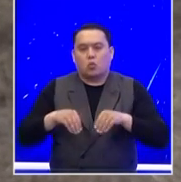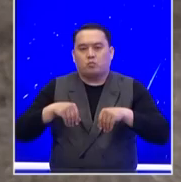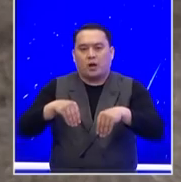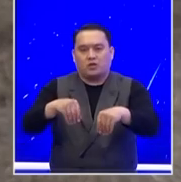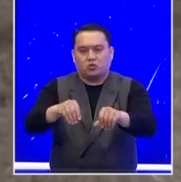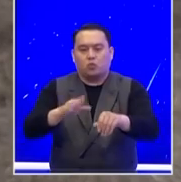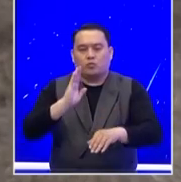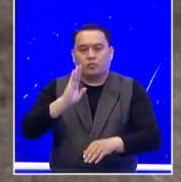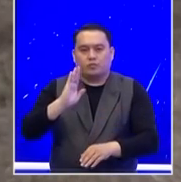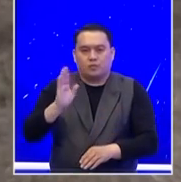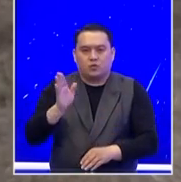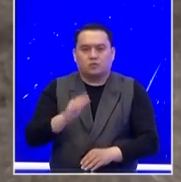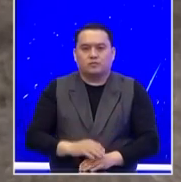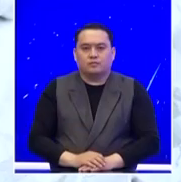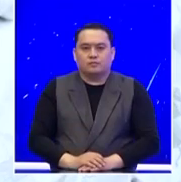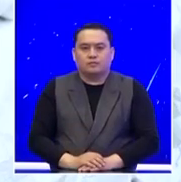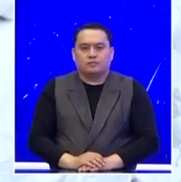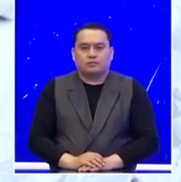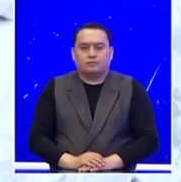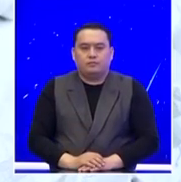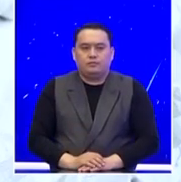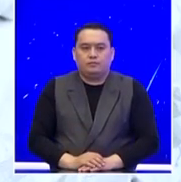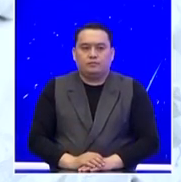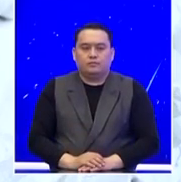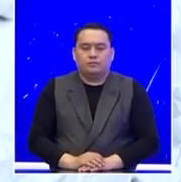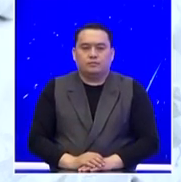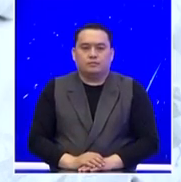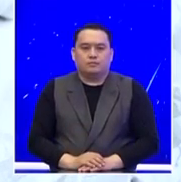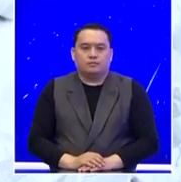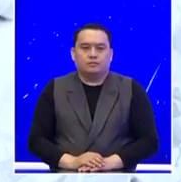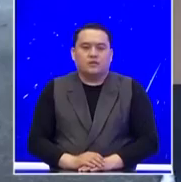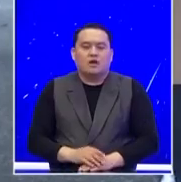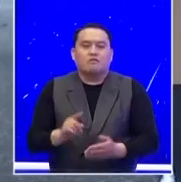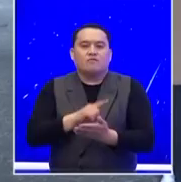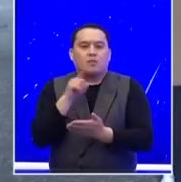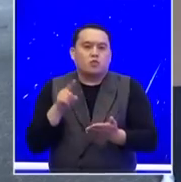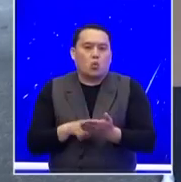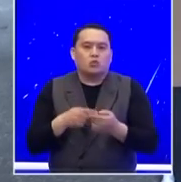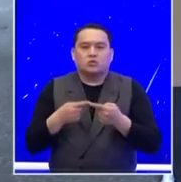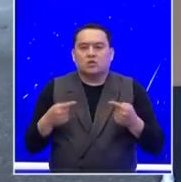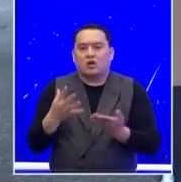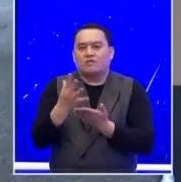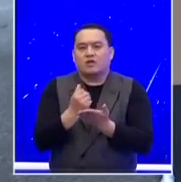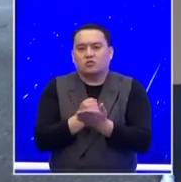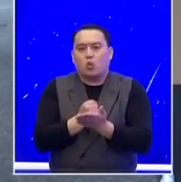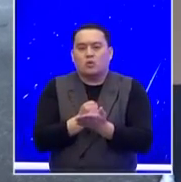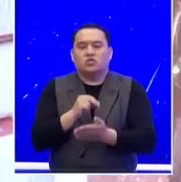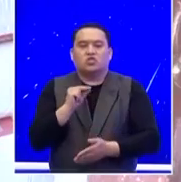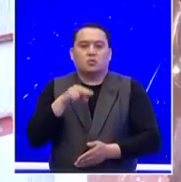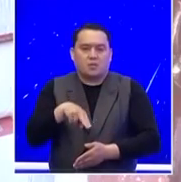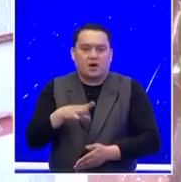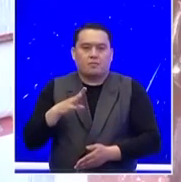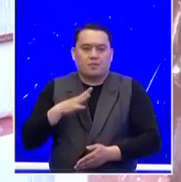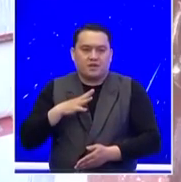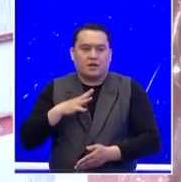уже зерновых. Не второстепенный вопрос – ресурсы стабилизационного фонда Алакольского района на период чрезвычайного